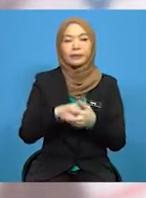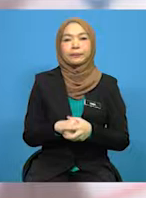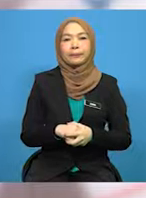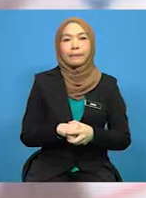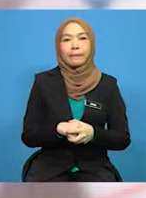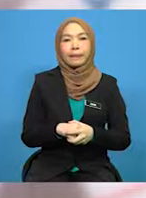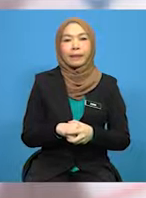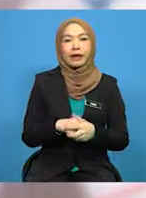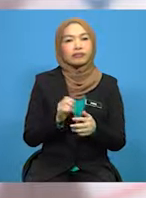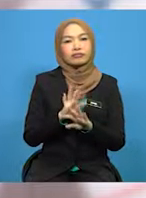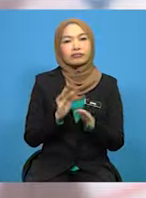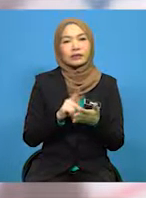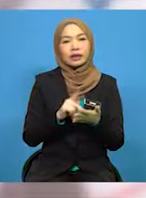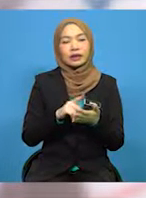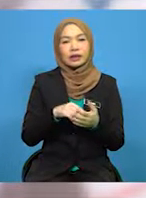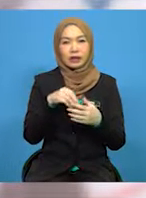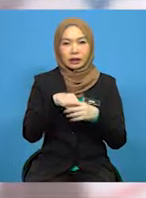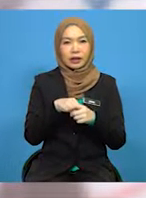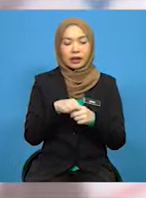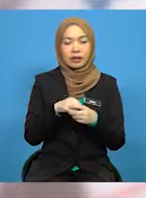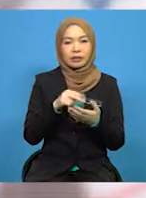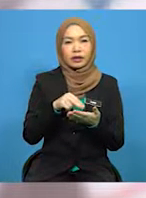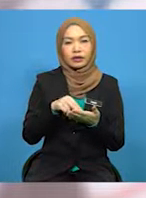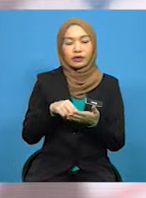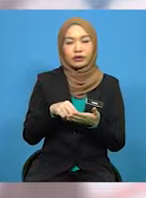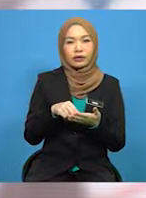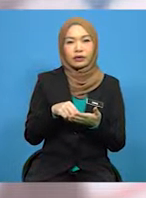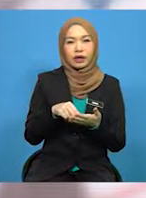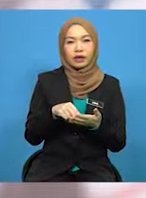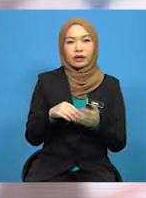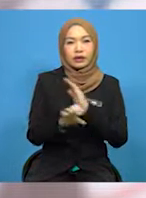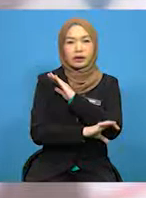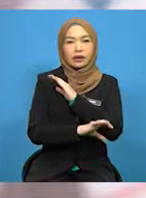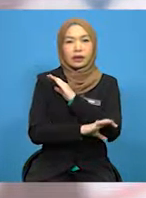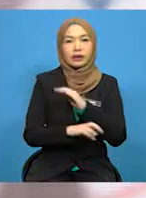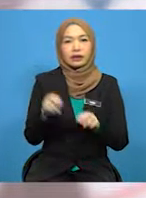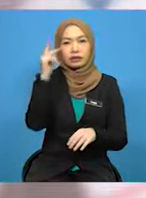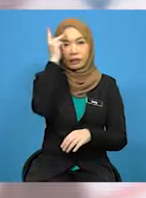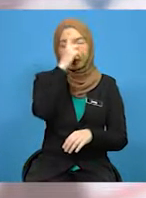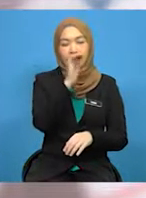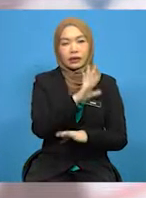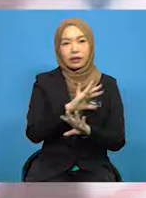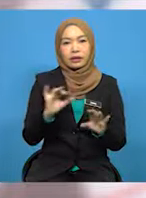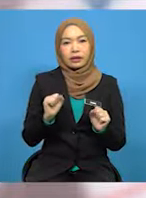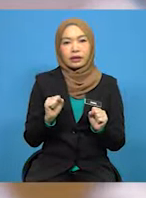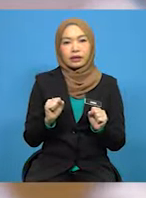perhitungan pendapatan negara kerana tidak melibatkan barang dalam bentuk